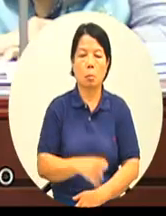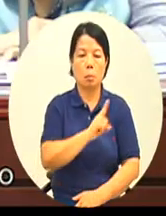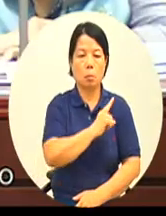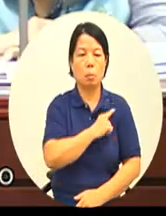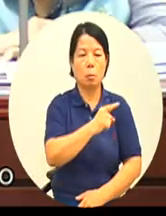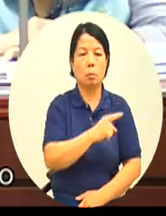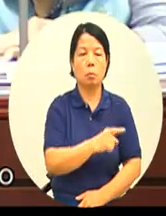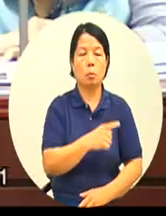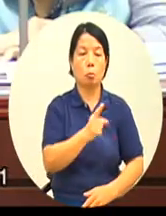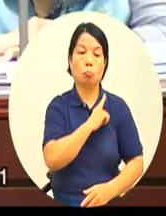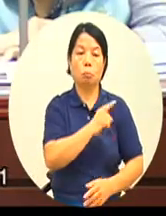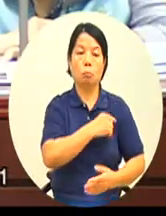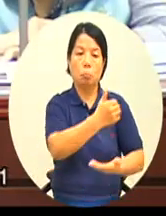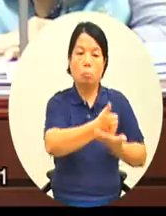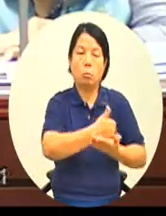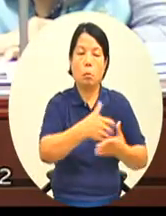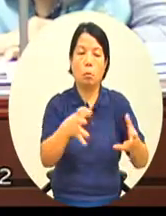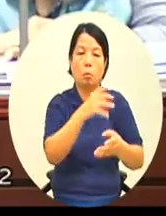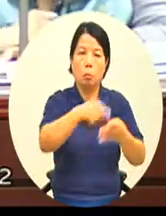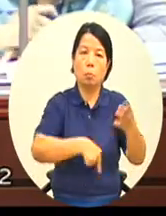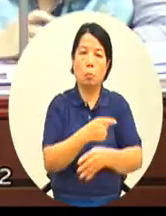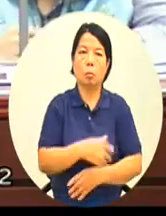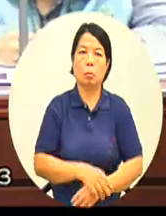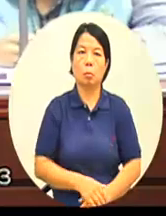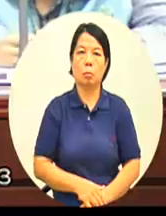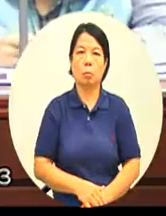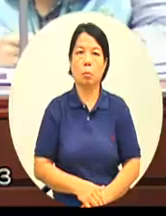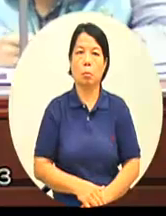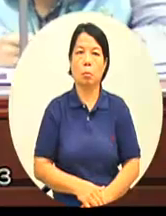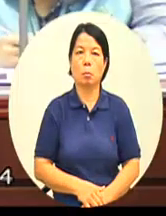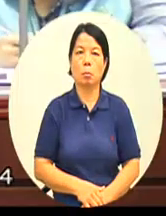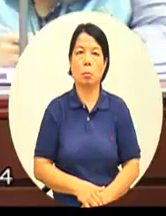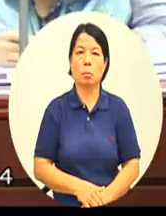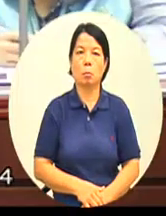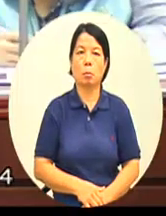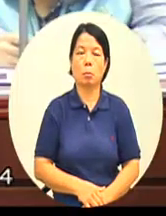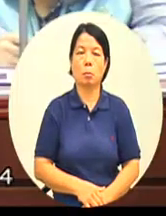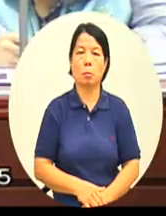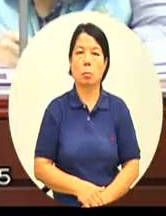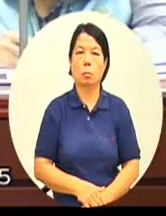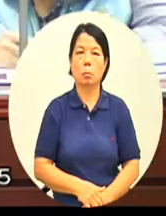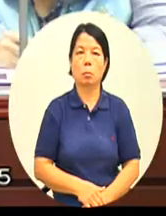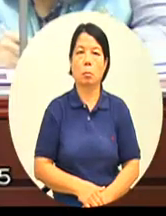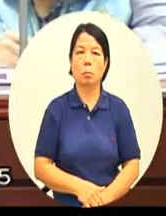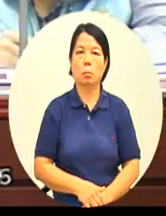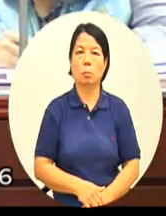对，可是另外 好，再三分钟。